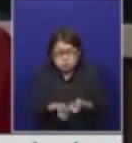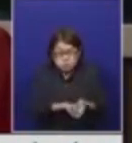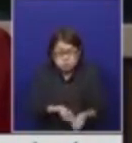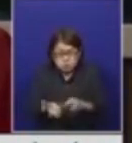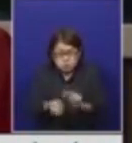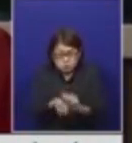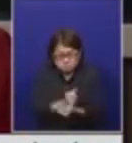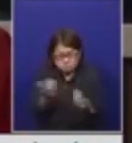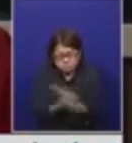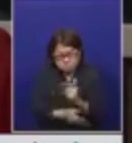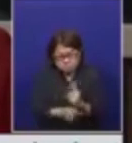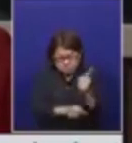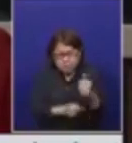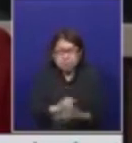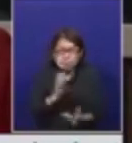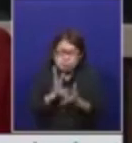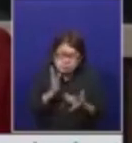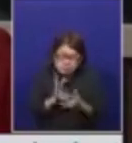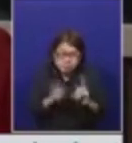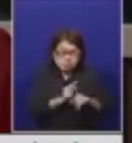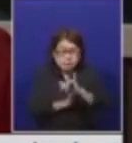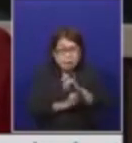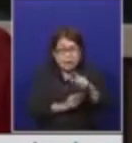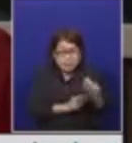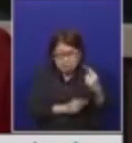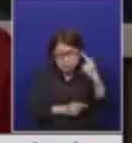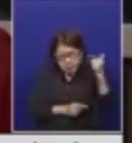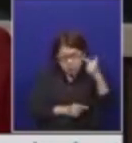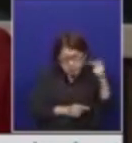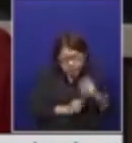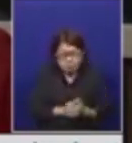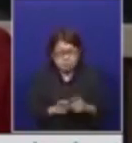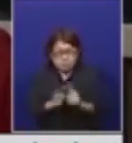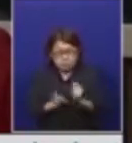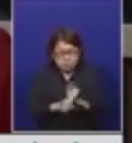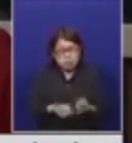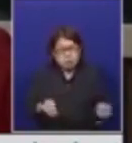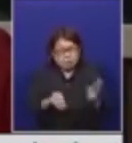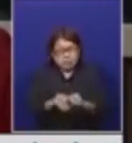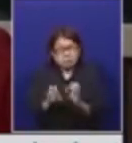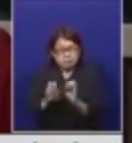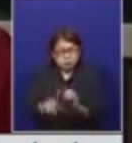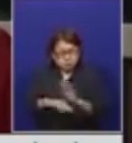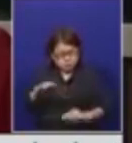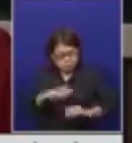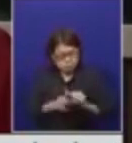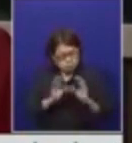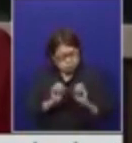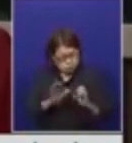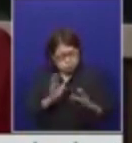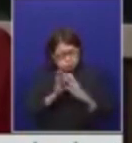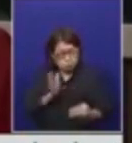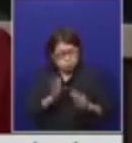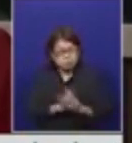หรือว่าด้านไอทีนะครับตรงนี้เนี่ยถ้าเราสามารถเพิ่มทักษะเขามีการเทรนนิ่งแล้วก็